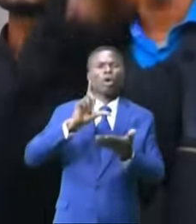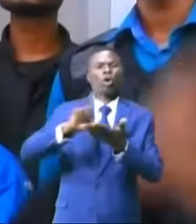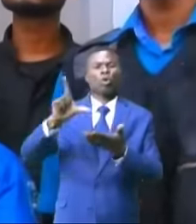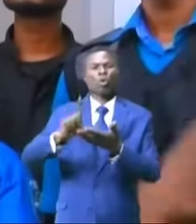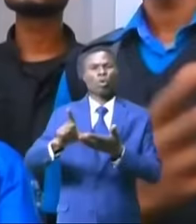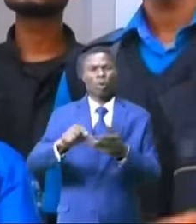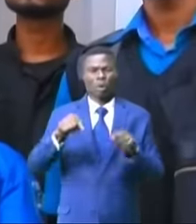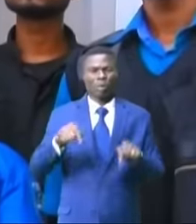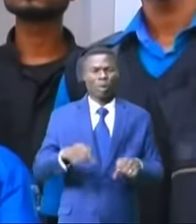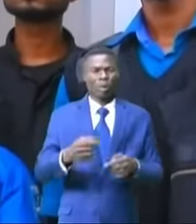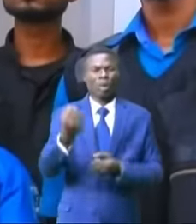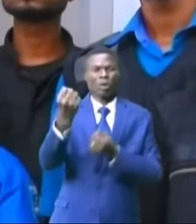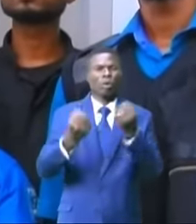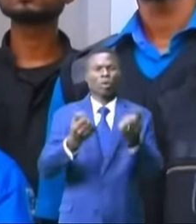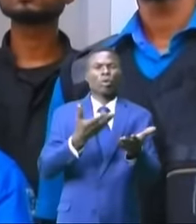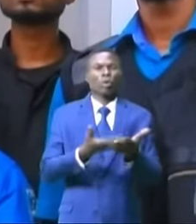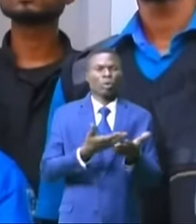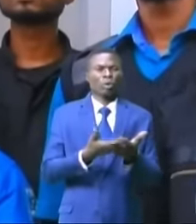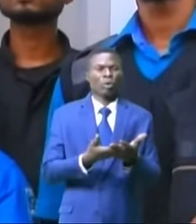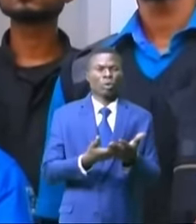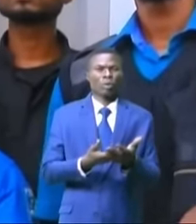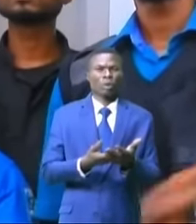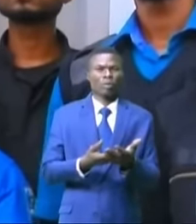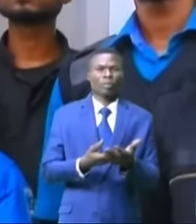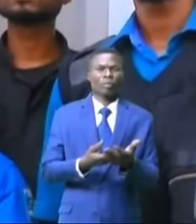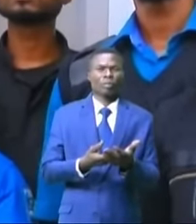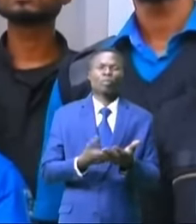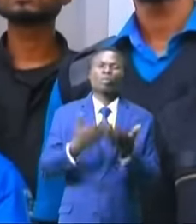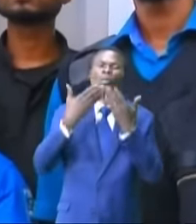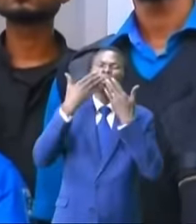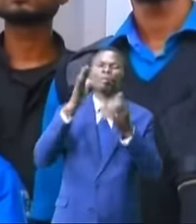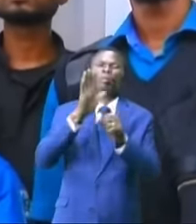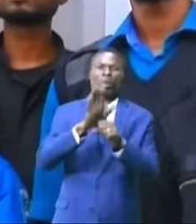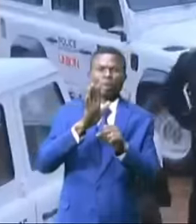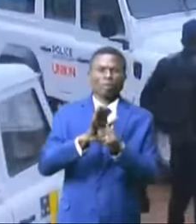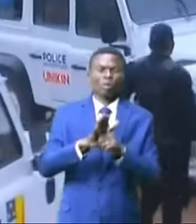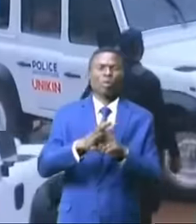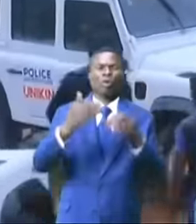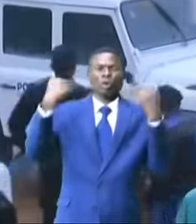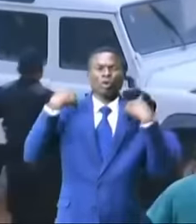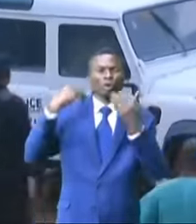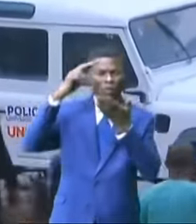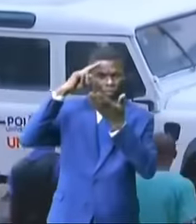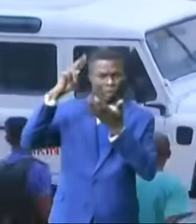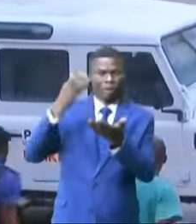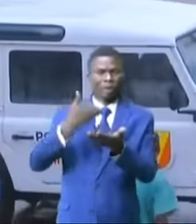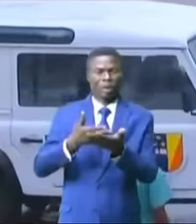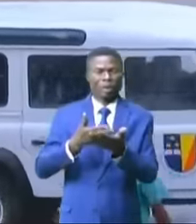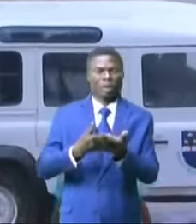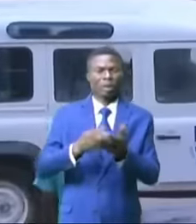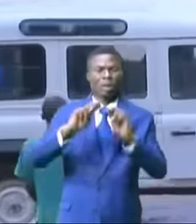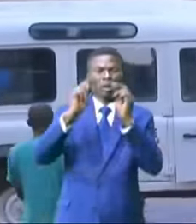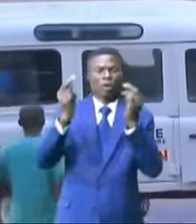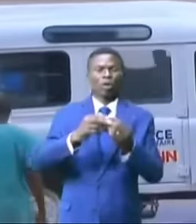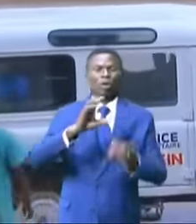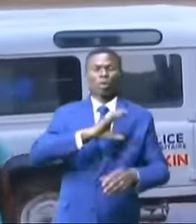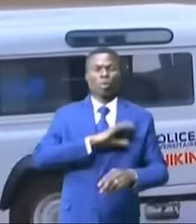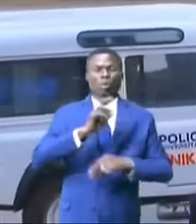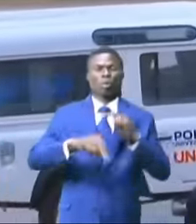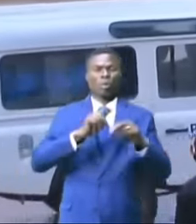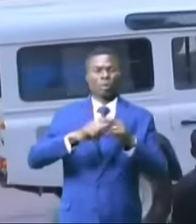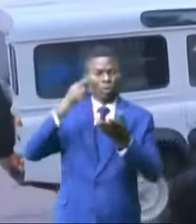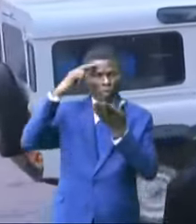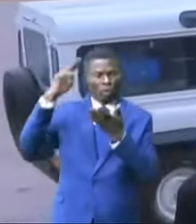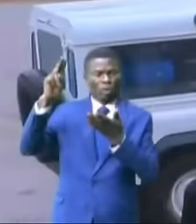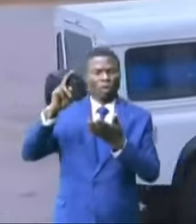avons nos engins propres à nous. En tout cas, nous pouvons remercier le comité de gestion. Les agents de cette police universitaire n'ont qu'à